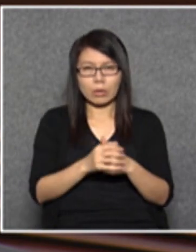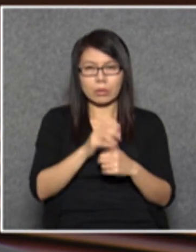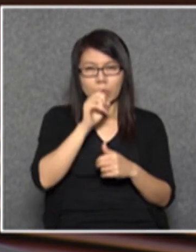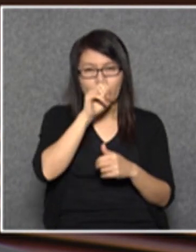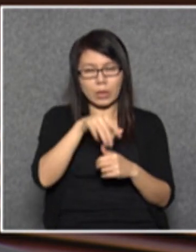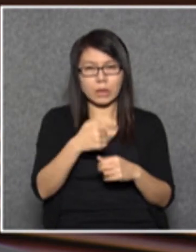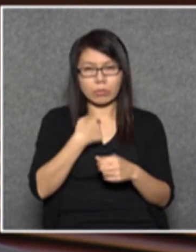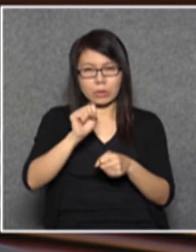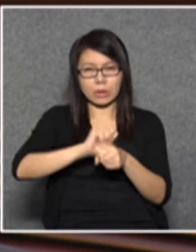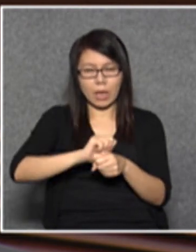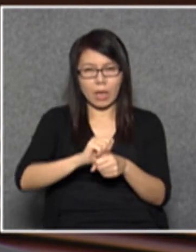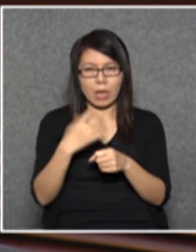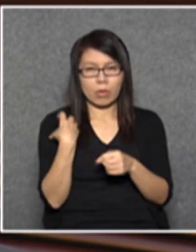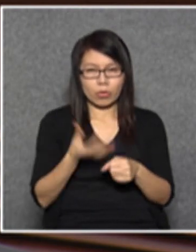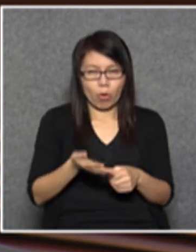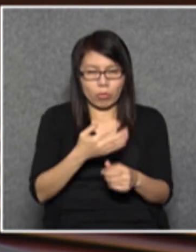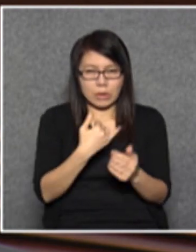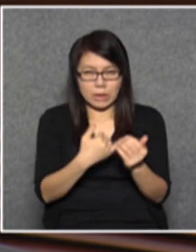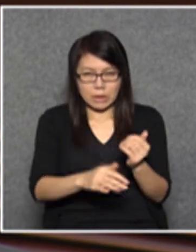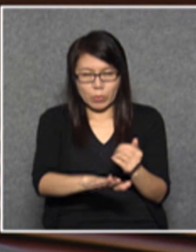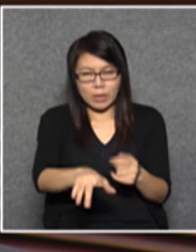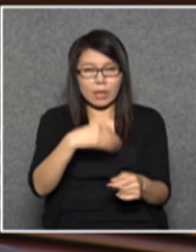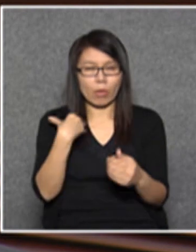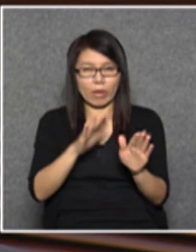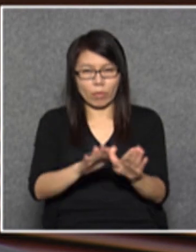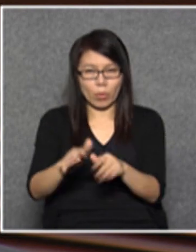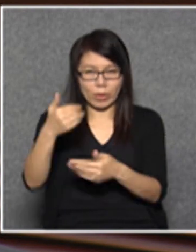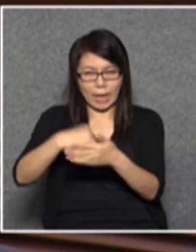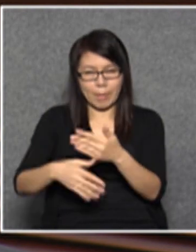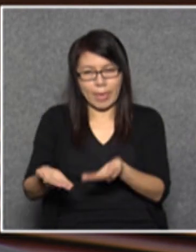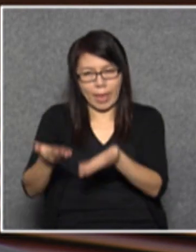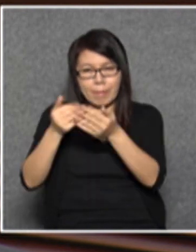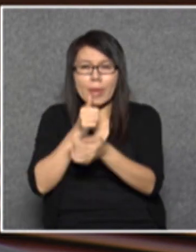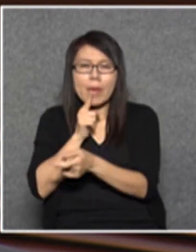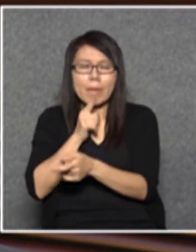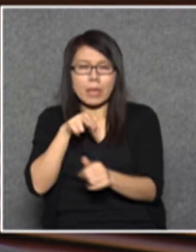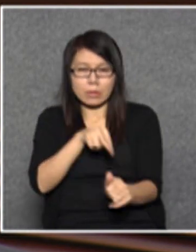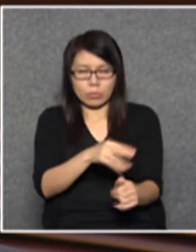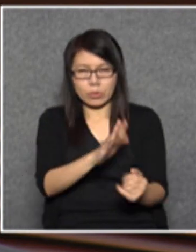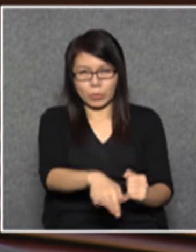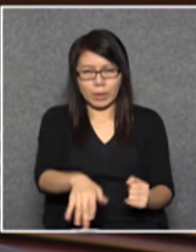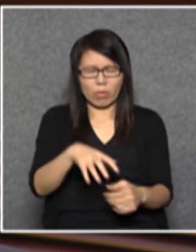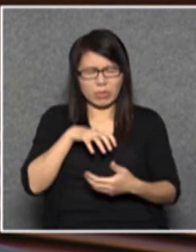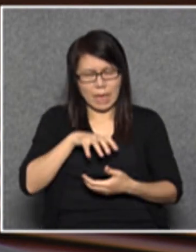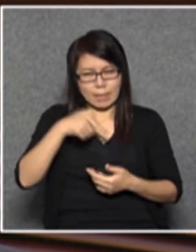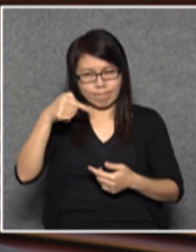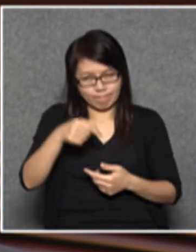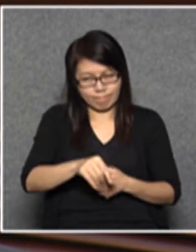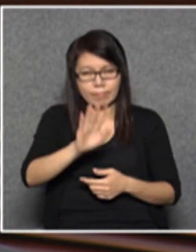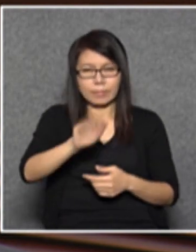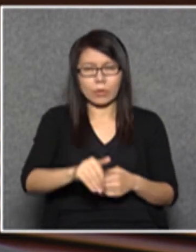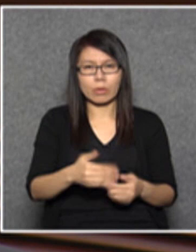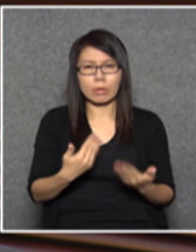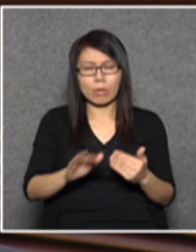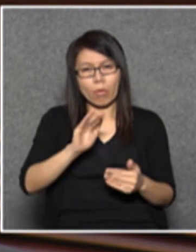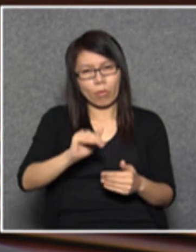增加託兒服務，減輕雙職家長照料小孩子的壓力，亦都可